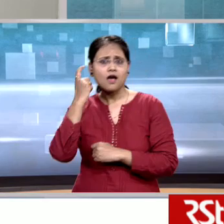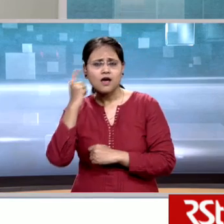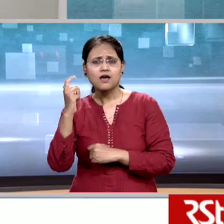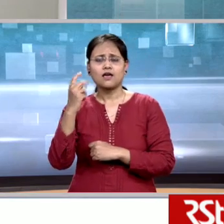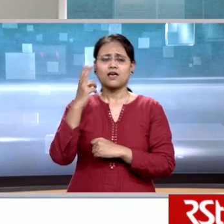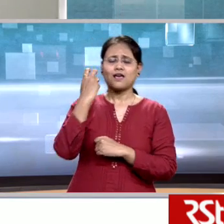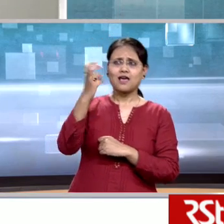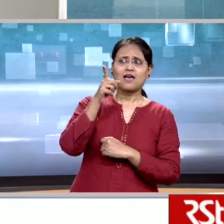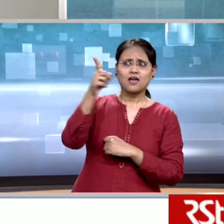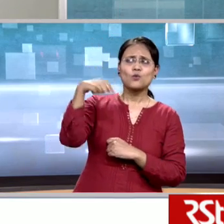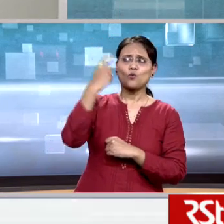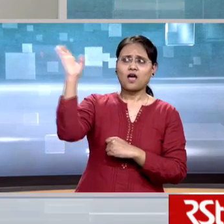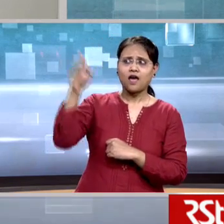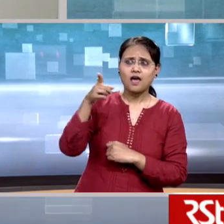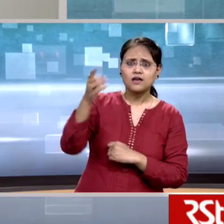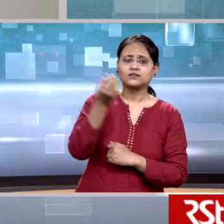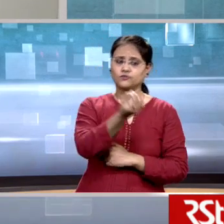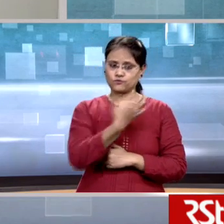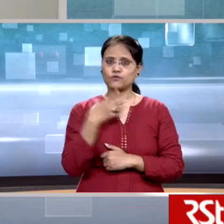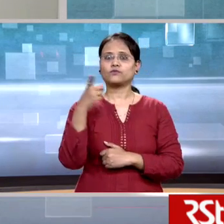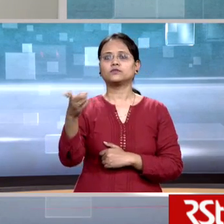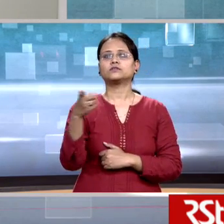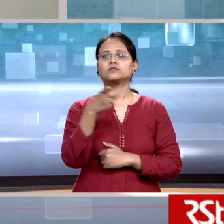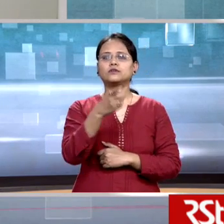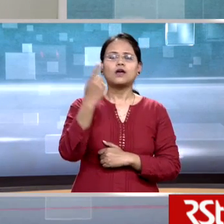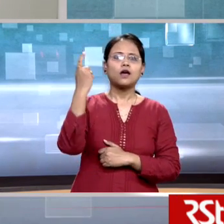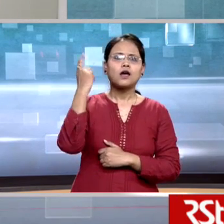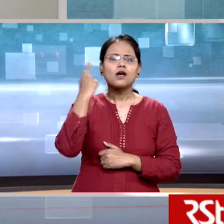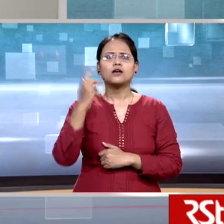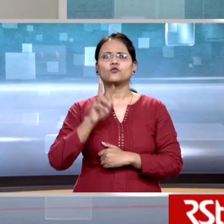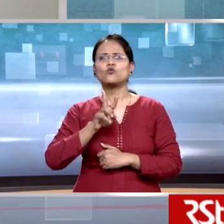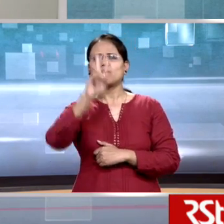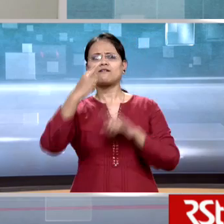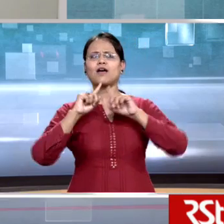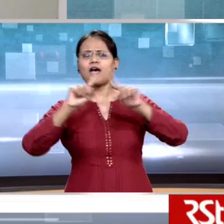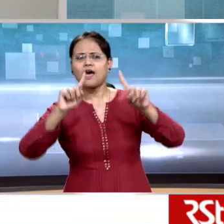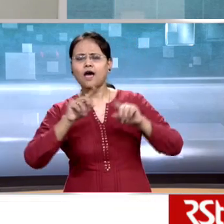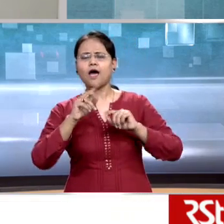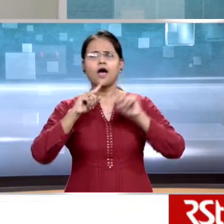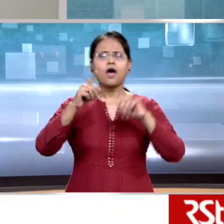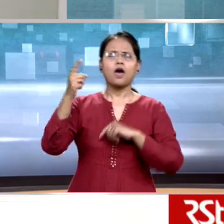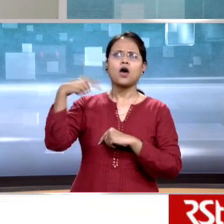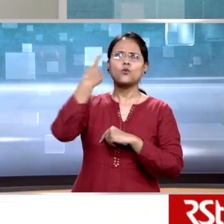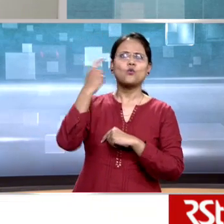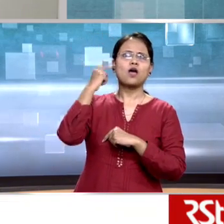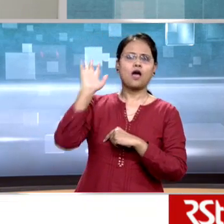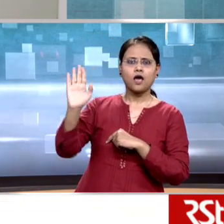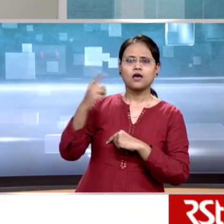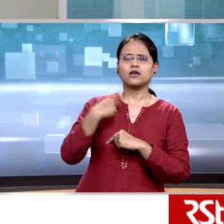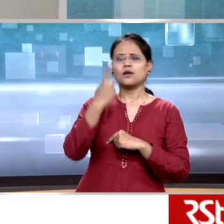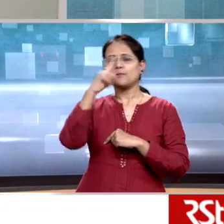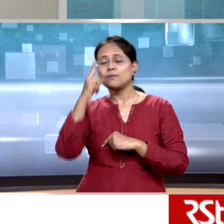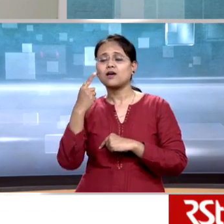दरवाजा बताते हैं कि कोई आया है, चाहे कोई आवाज़ दे विभा, चाहे तो आवाज़ कहते हाँ कोई आया, चाहे मुझे